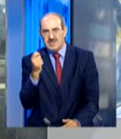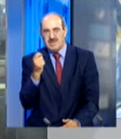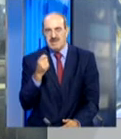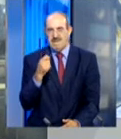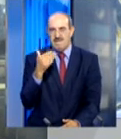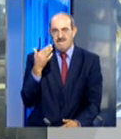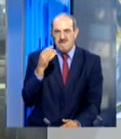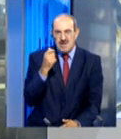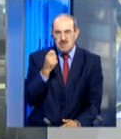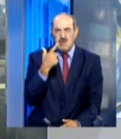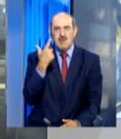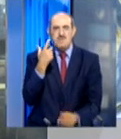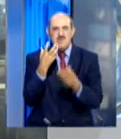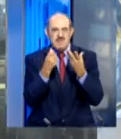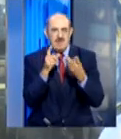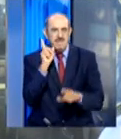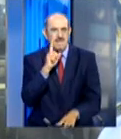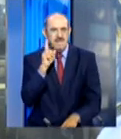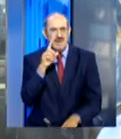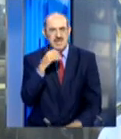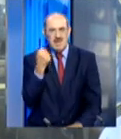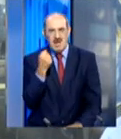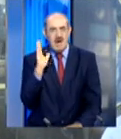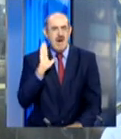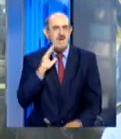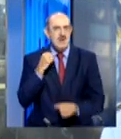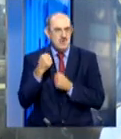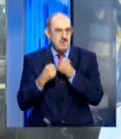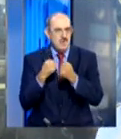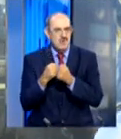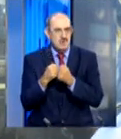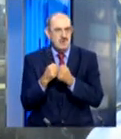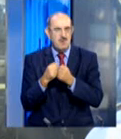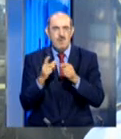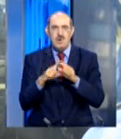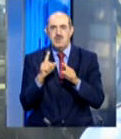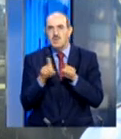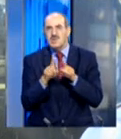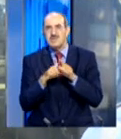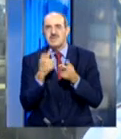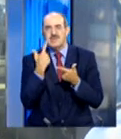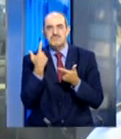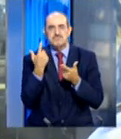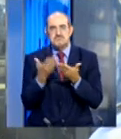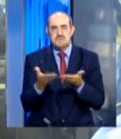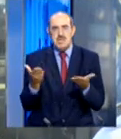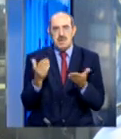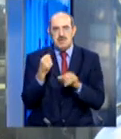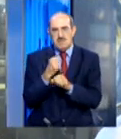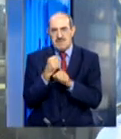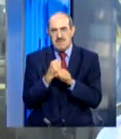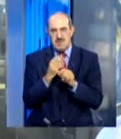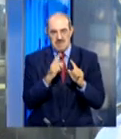وعيشة وكل نساء الصحراء اللي كانوا يعانوا في هذه الفترة، بغينا نجسد ولو جزء بسيط من هذه